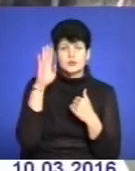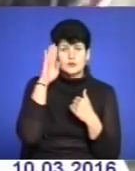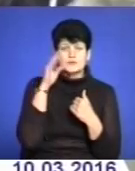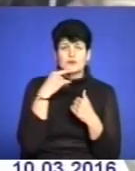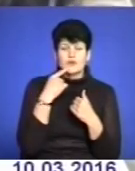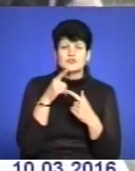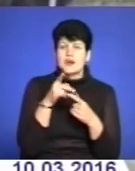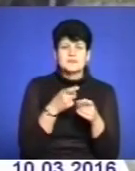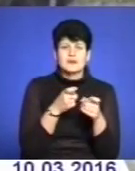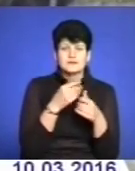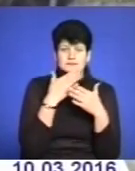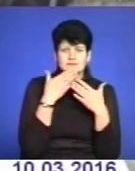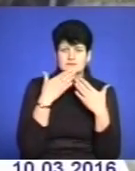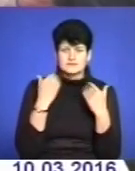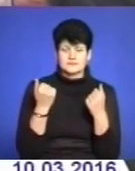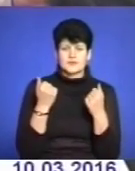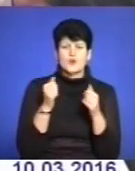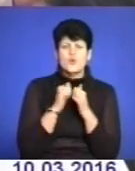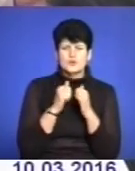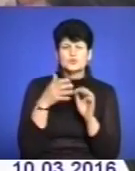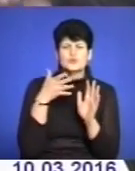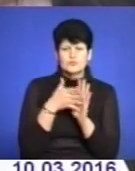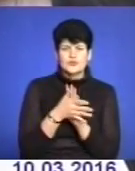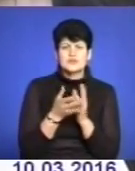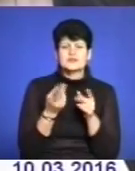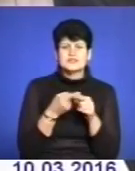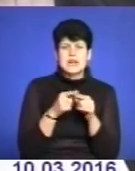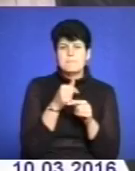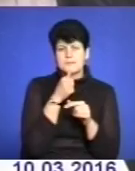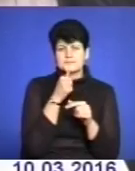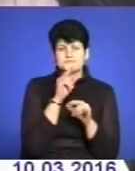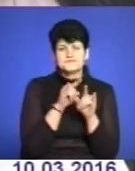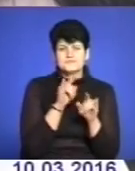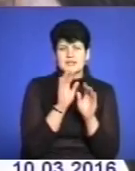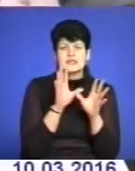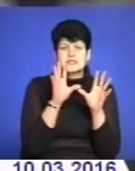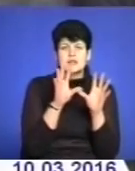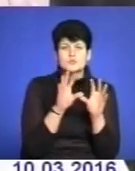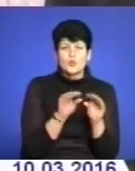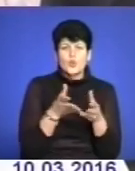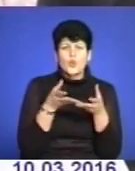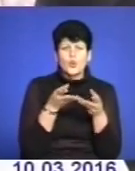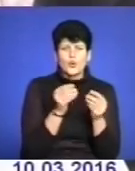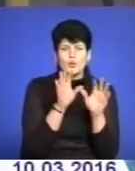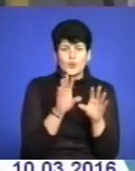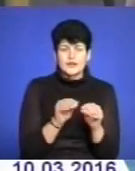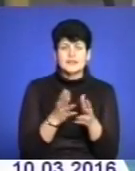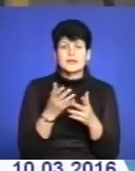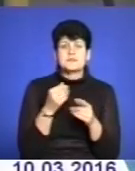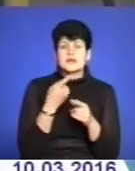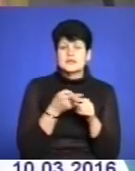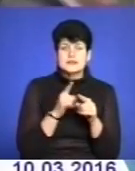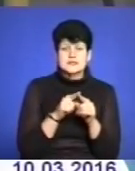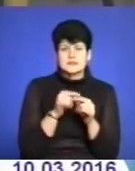не стріляють і не лунають вибухи. Кожен розуміє, що це лише спроба заспокоїти, бо війна ніколи та нікого не змусить спати спокійно. Саме